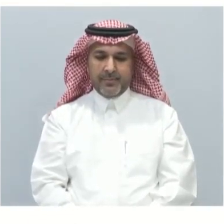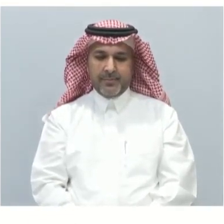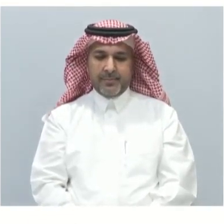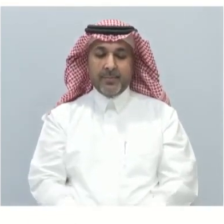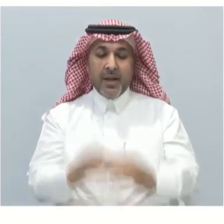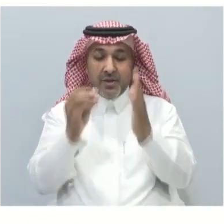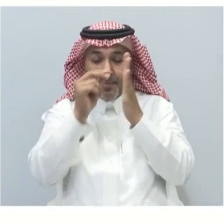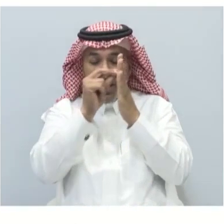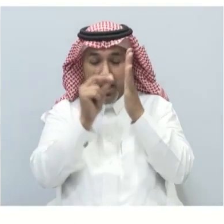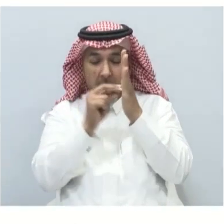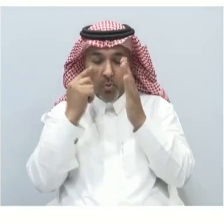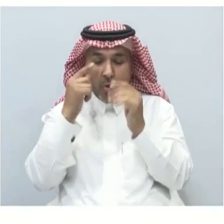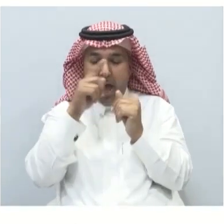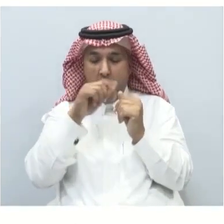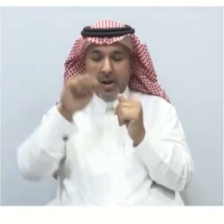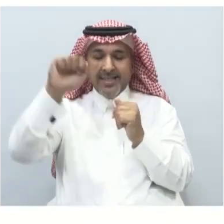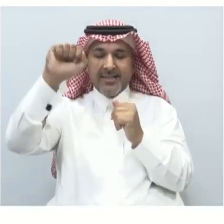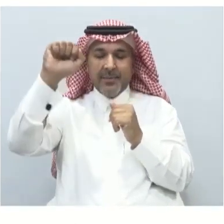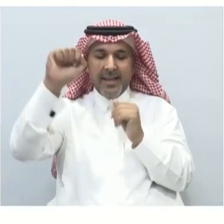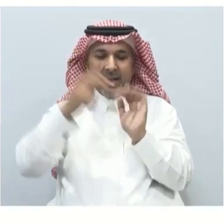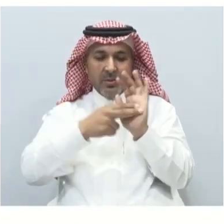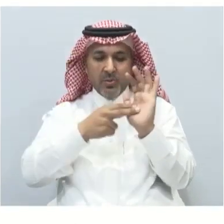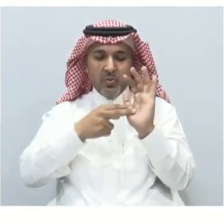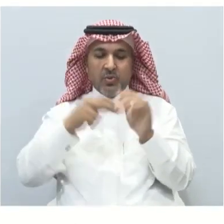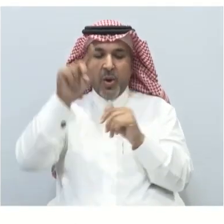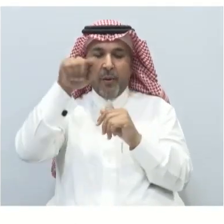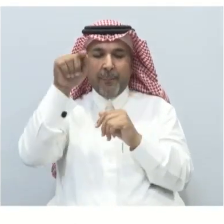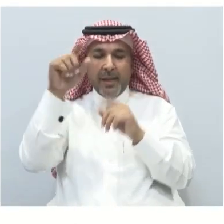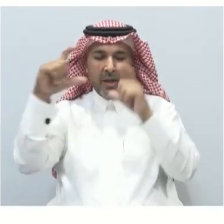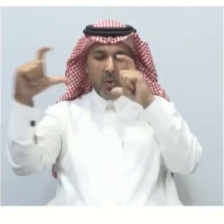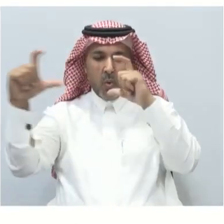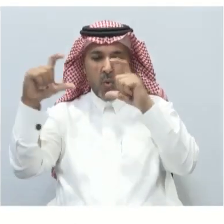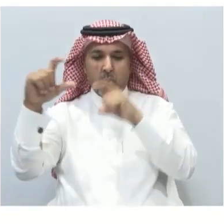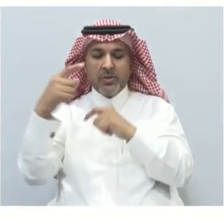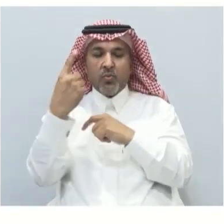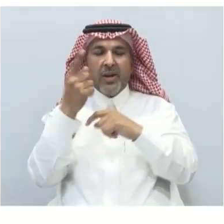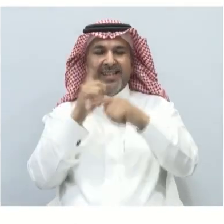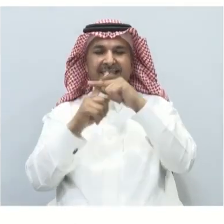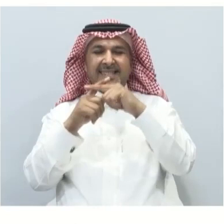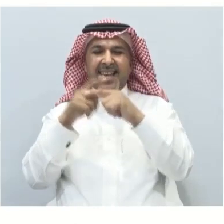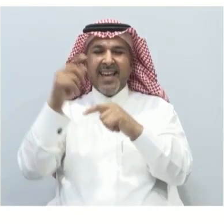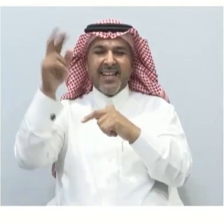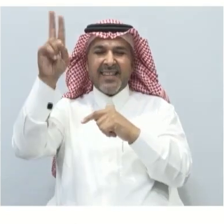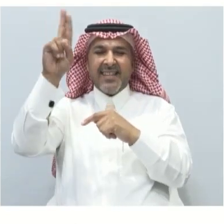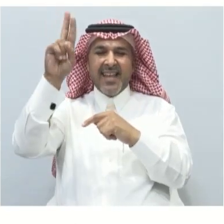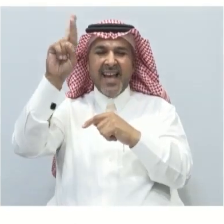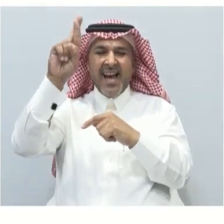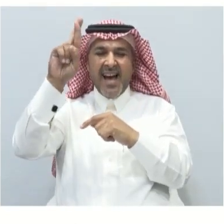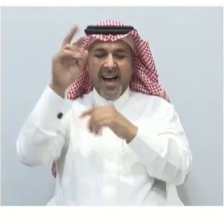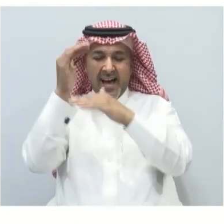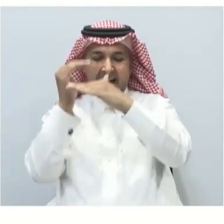واح زائد ار على ان في ان تي بهذا الشكل المبلغ الاساسي